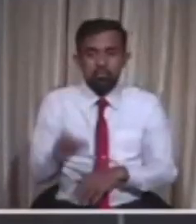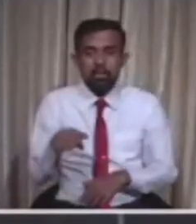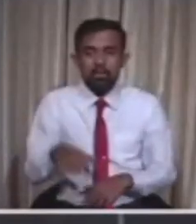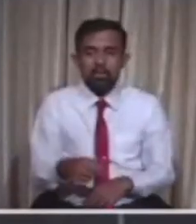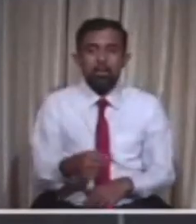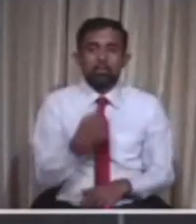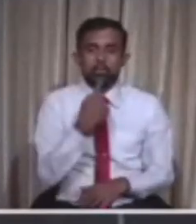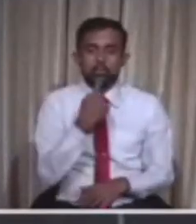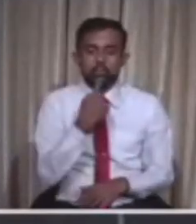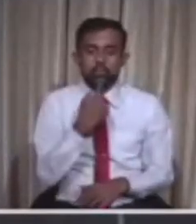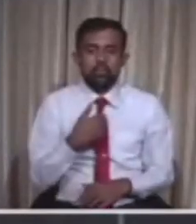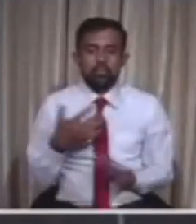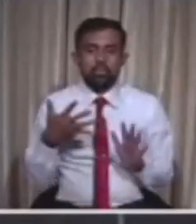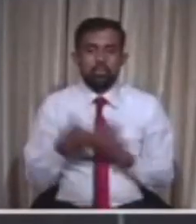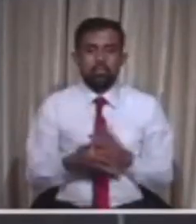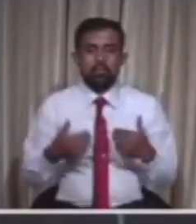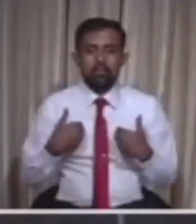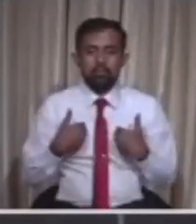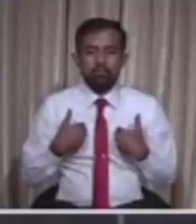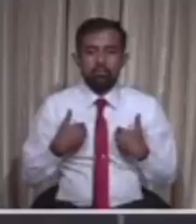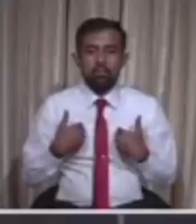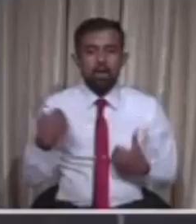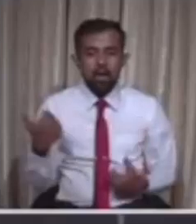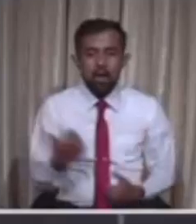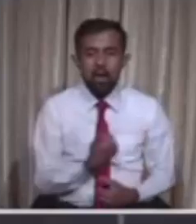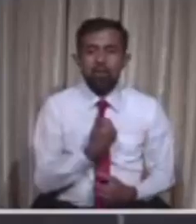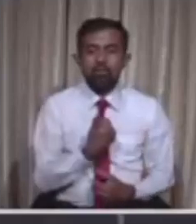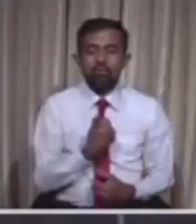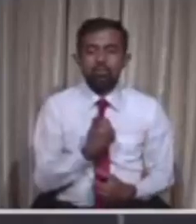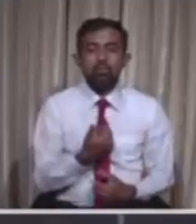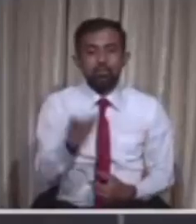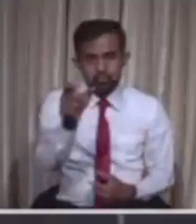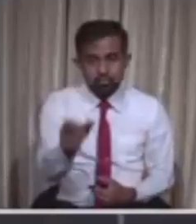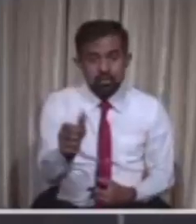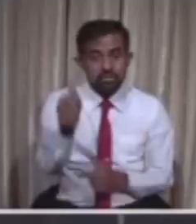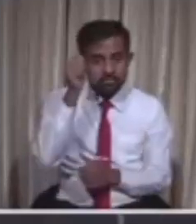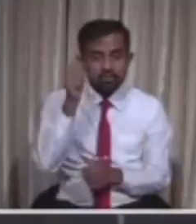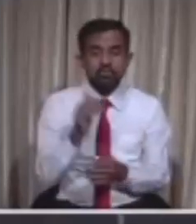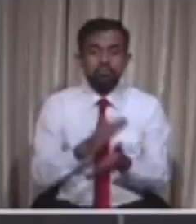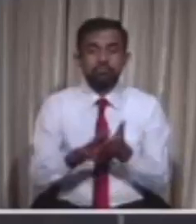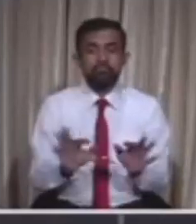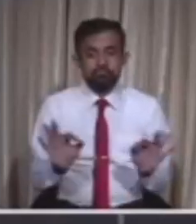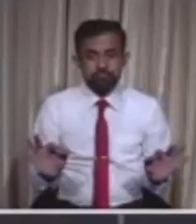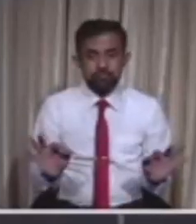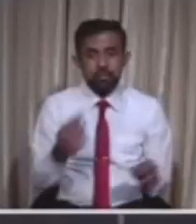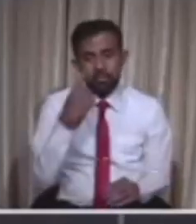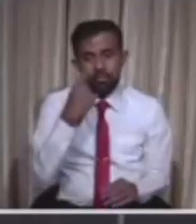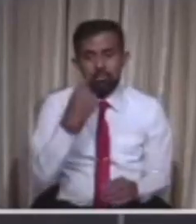ඔව් අපිට වැරදුනා, අපි දැන් අලුතෙන් ඒ ඔබතුමාලා හිටපු තැනට එන්න සූදානම් කියලා අඬනවා.